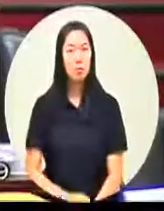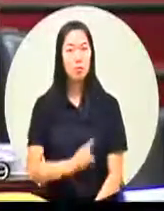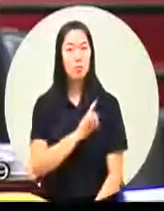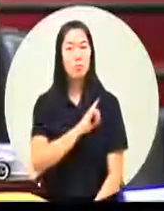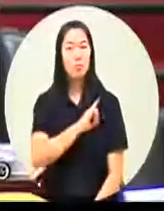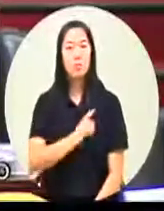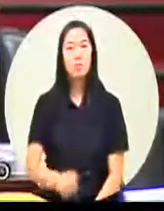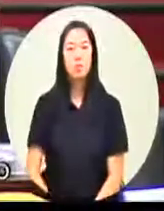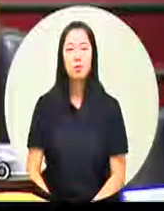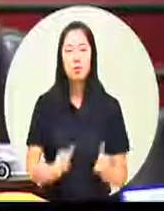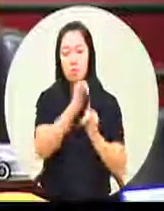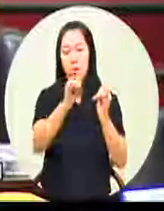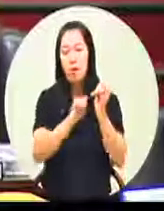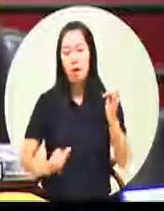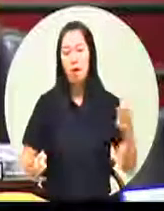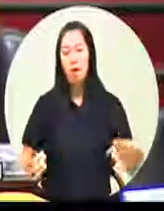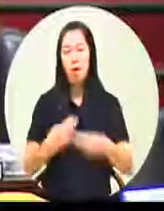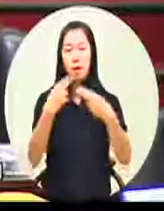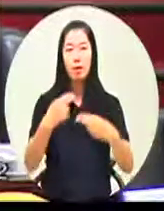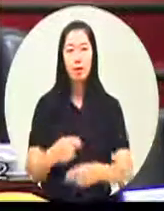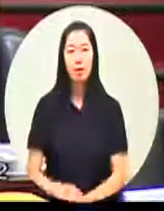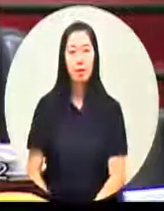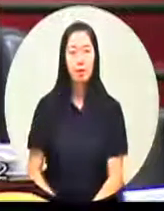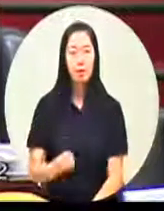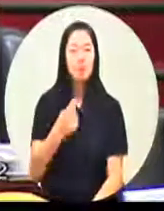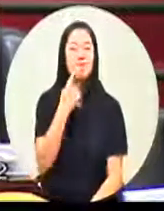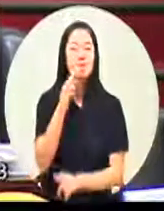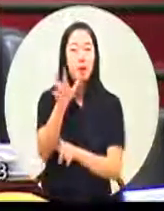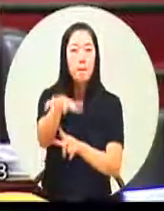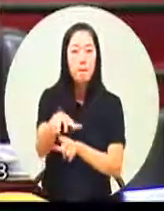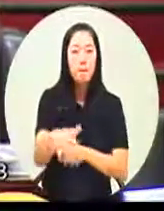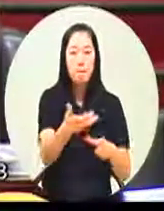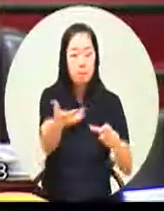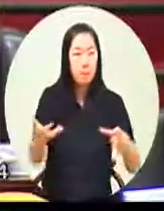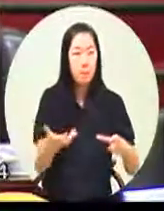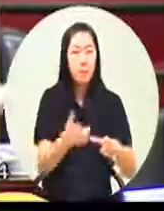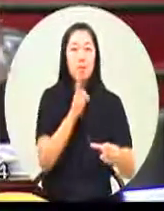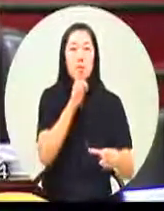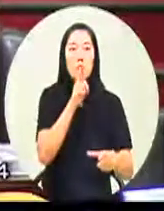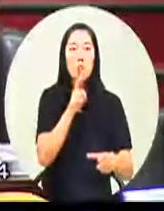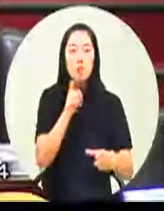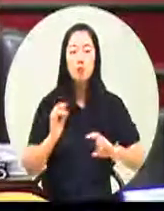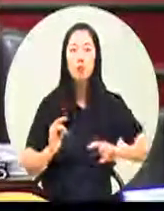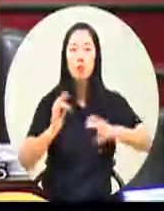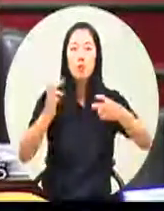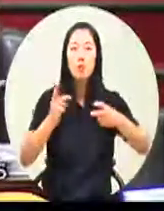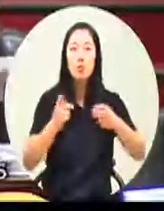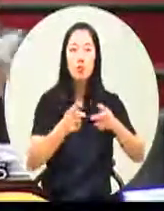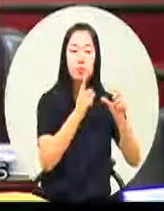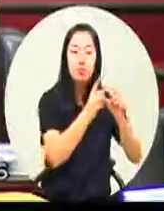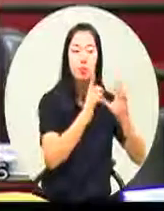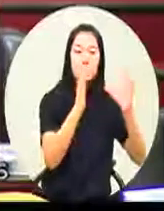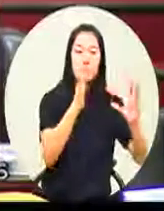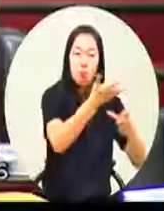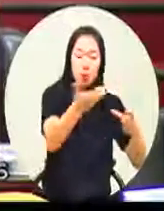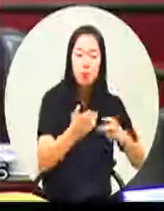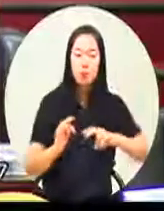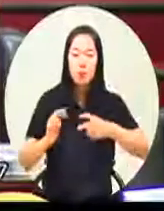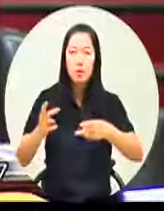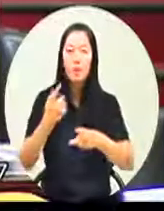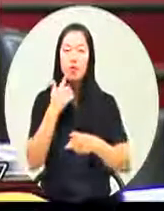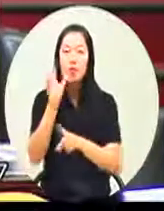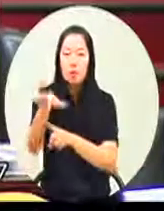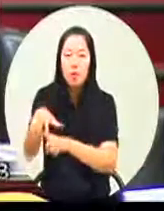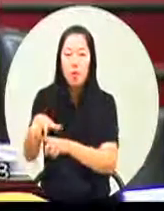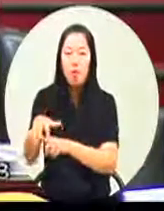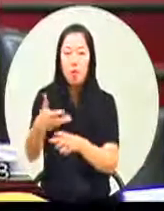断历史的连结，要把美浓湖说我们中政府改成美浓湖以后可以把发展观光做得更好，